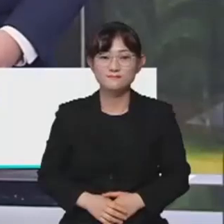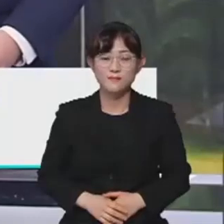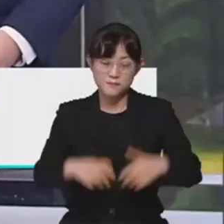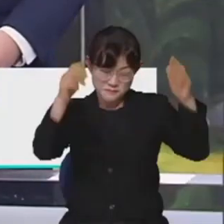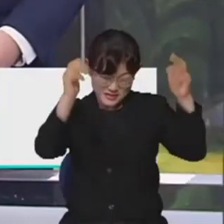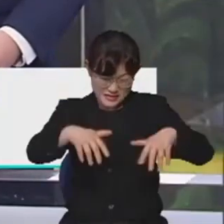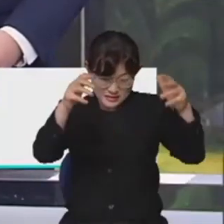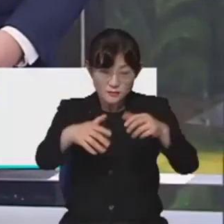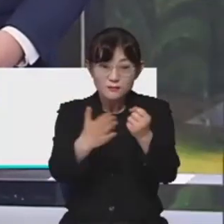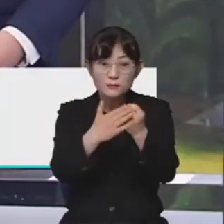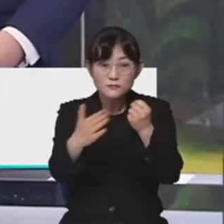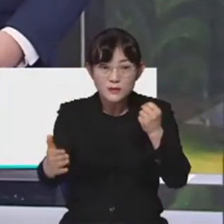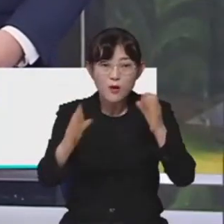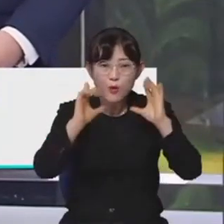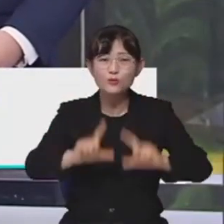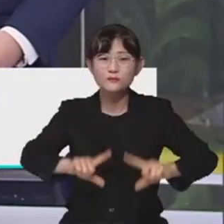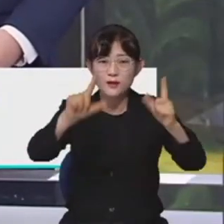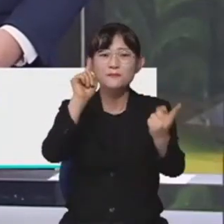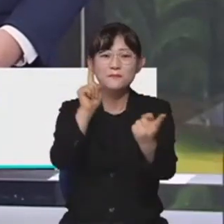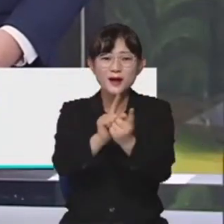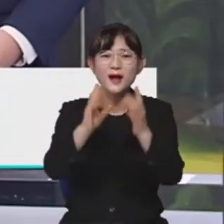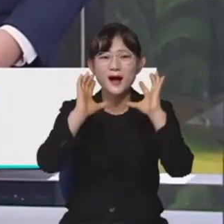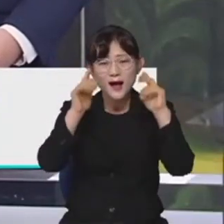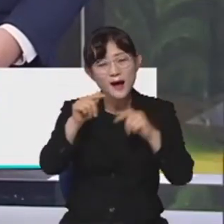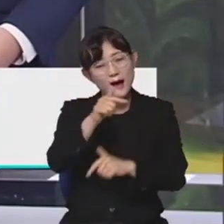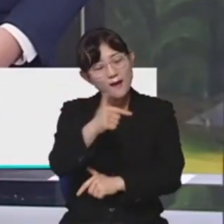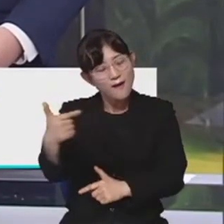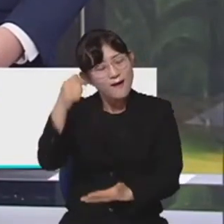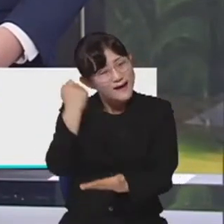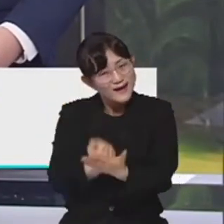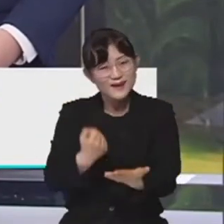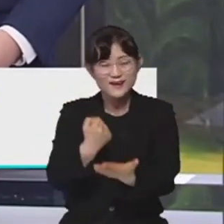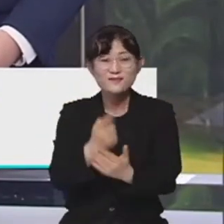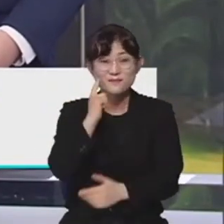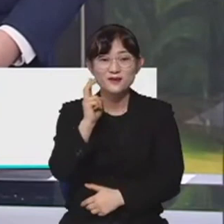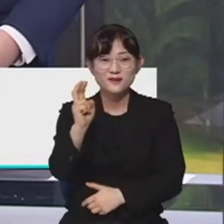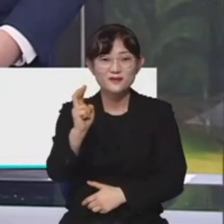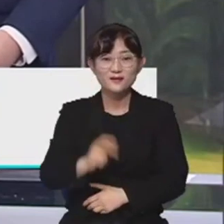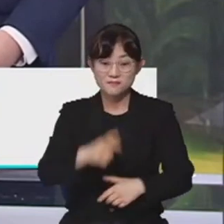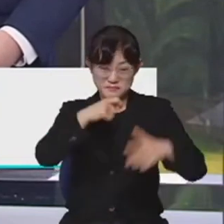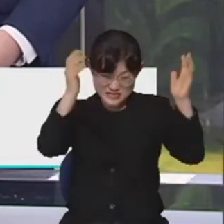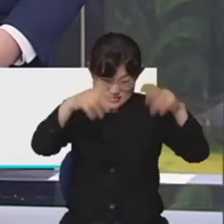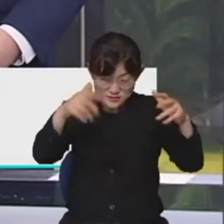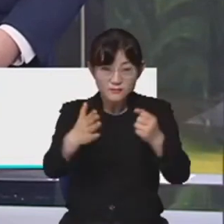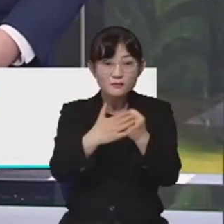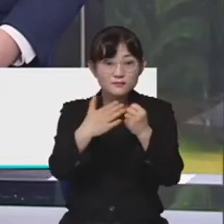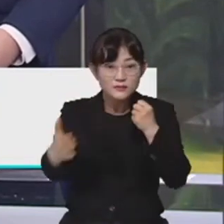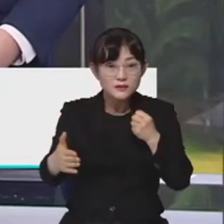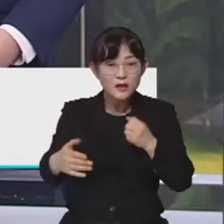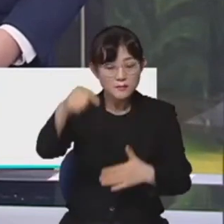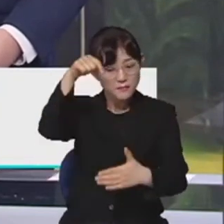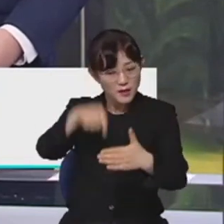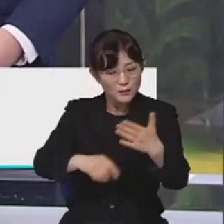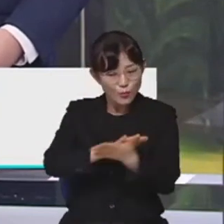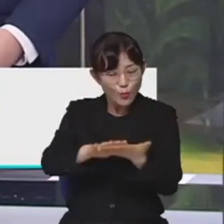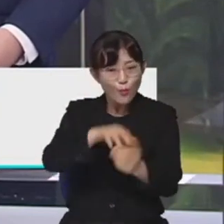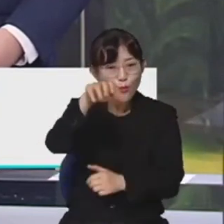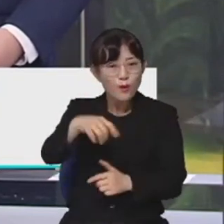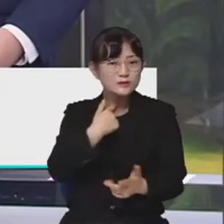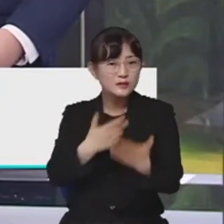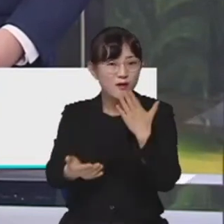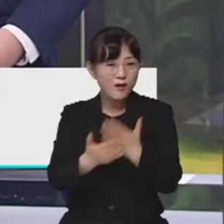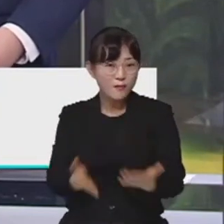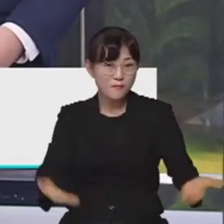이런 폭우 때문에 어린이날 맞은 우리 어린이들 많이 아쉬웠을 겁니다. 날씨가 이러다 보니 실내 놀이시설과 체험관으로